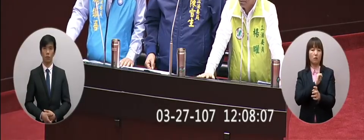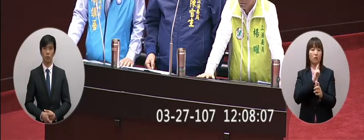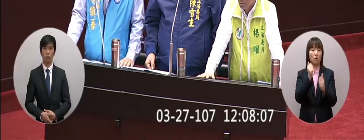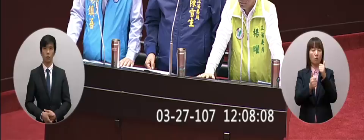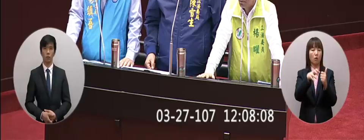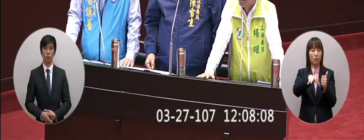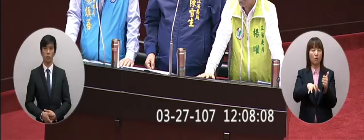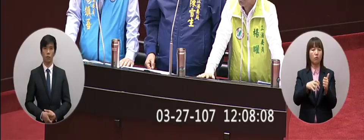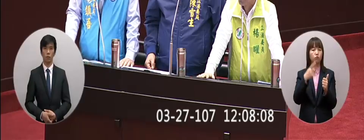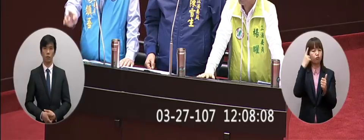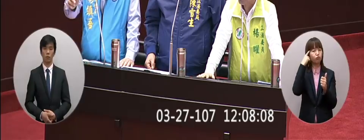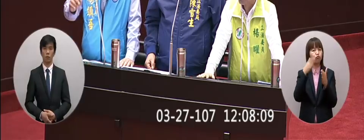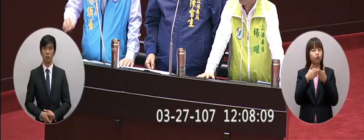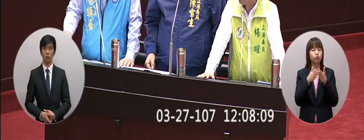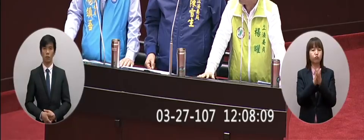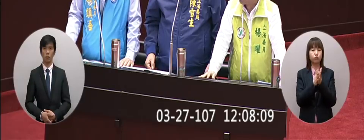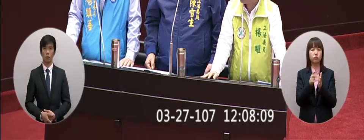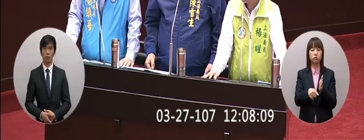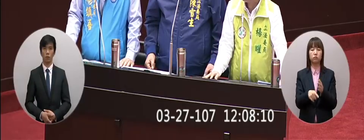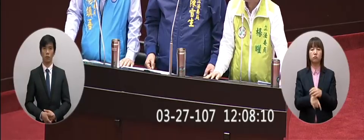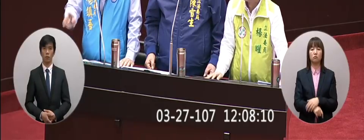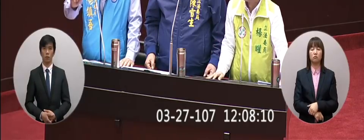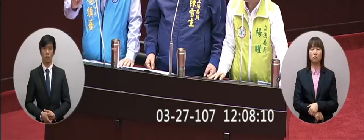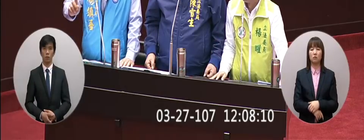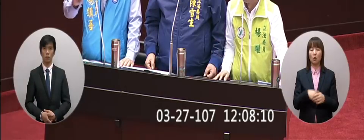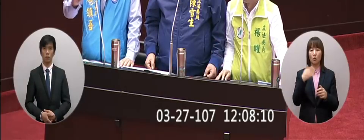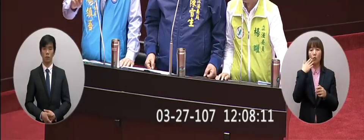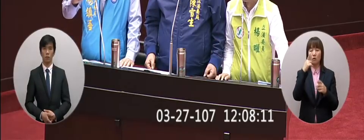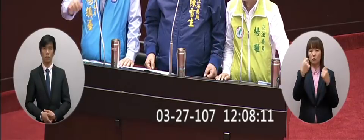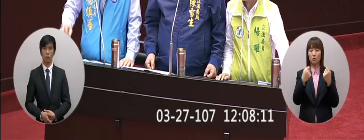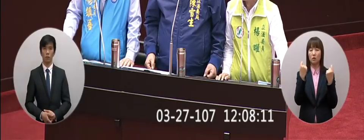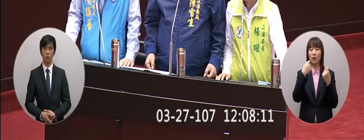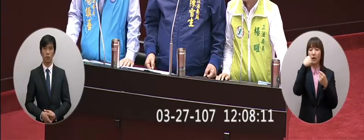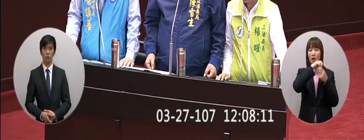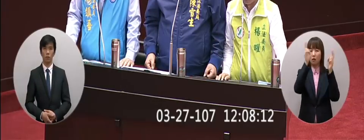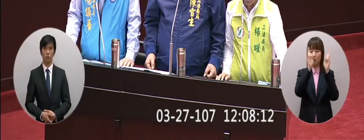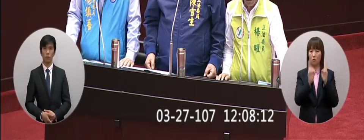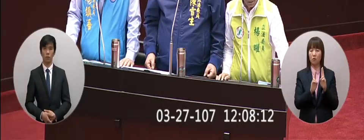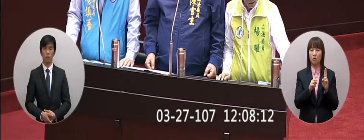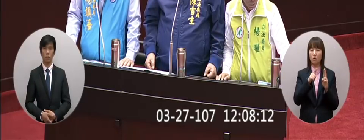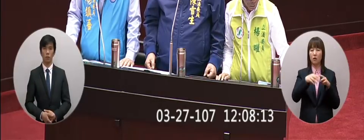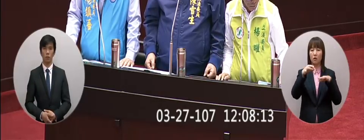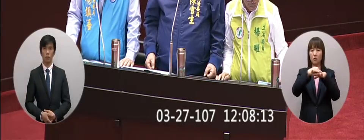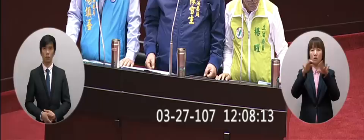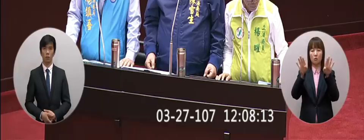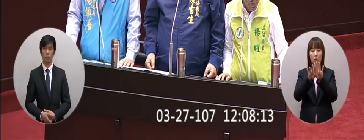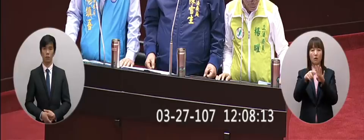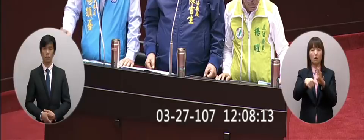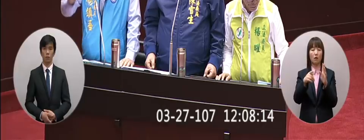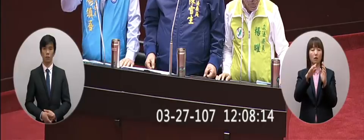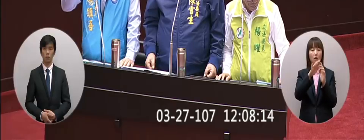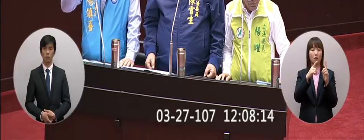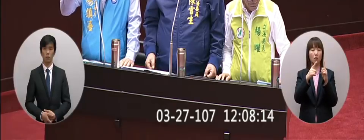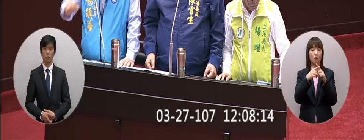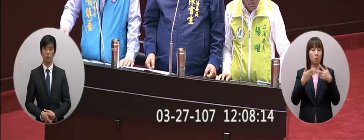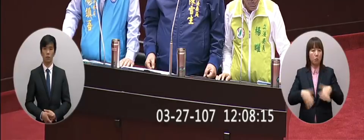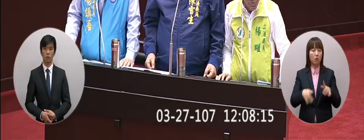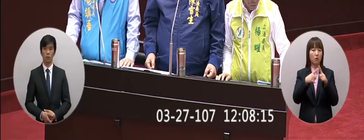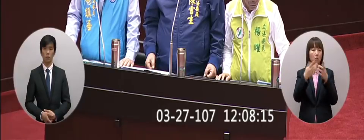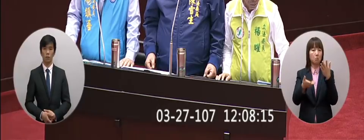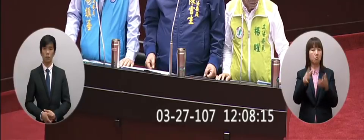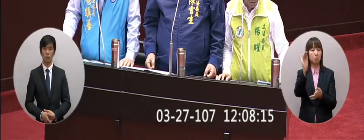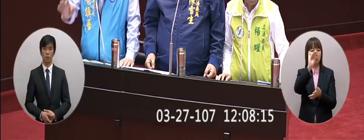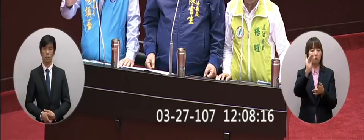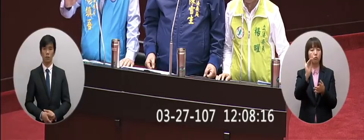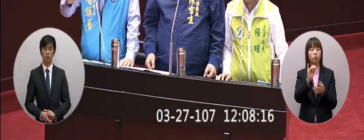同时我也给您举一个例子哈，我也跟部长说过，您知道现在在台电，譬如说在台电金门子弟有多少人？将近有1000人左